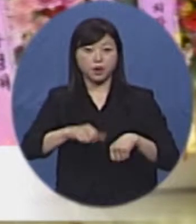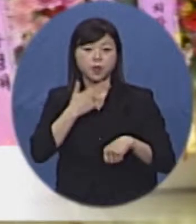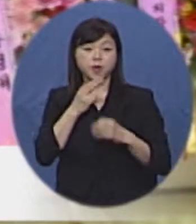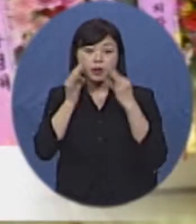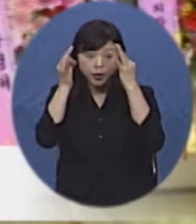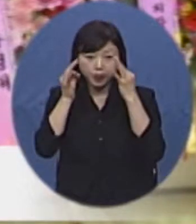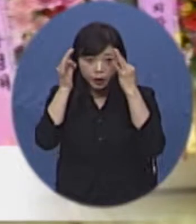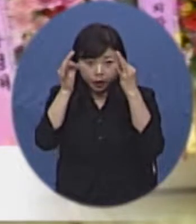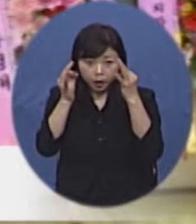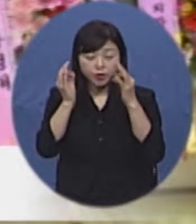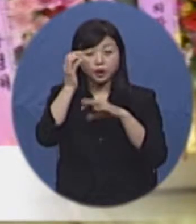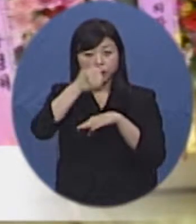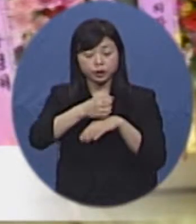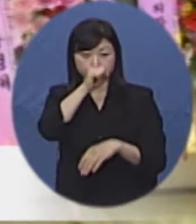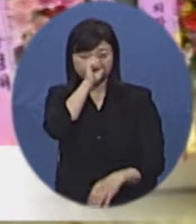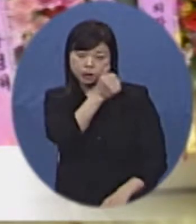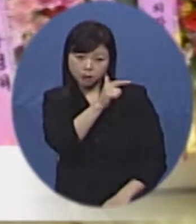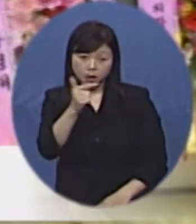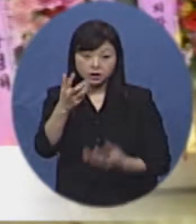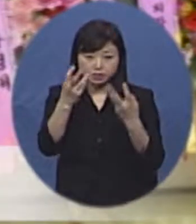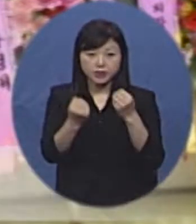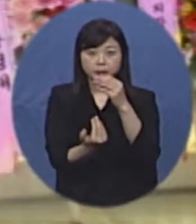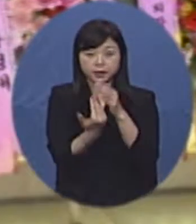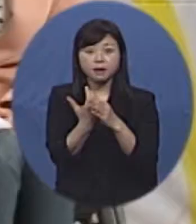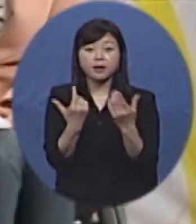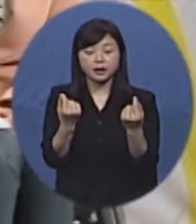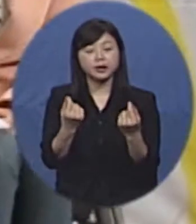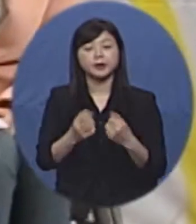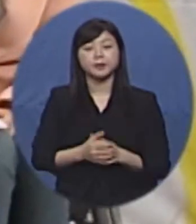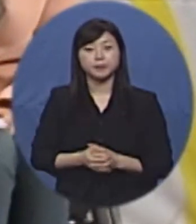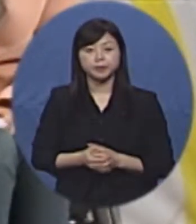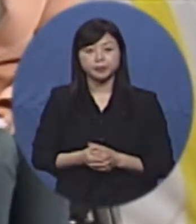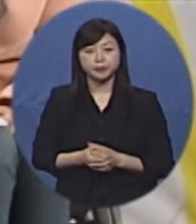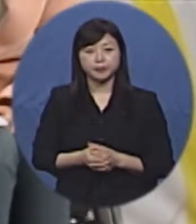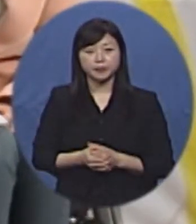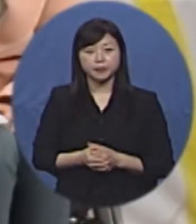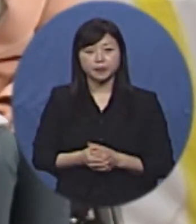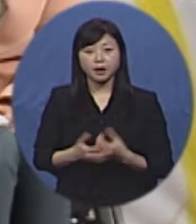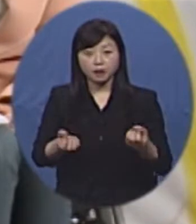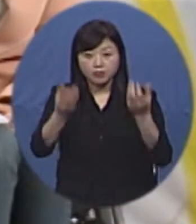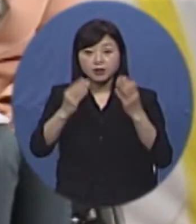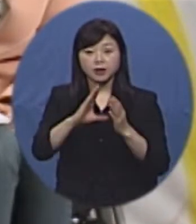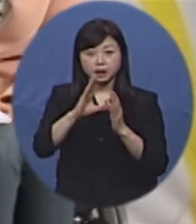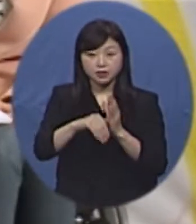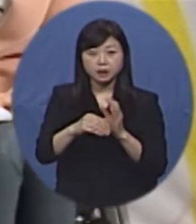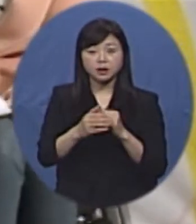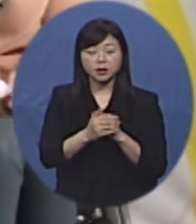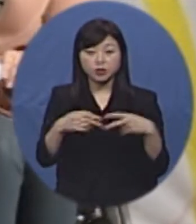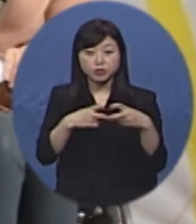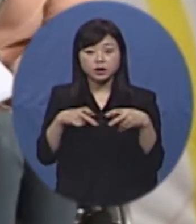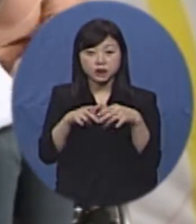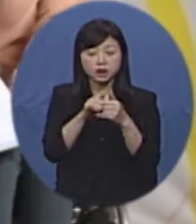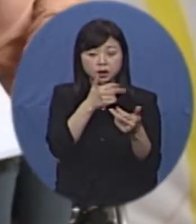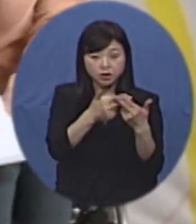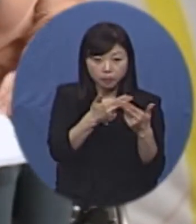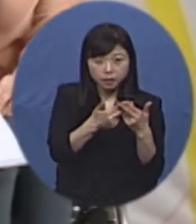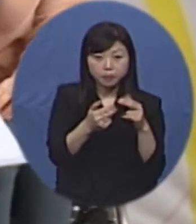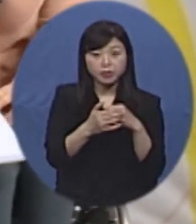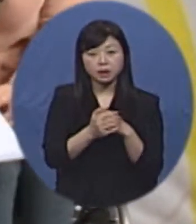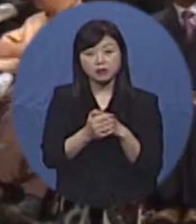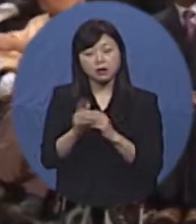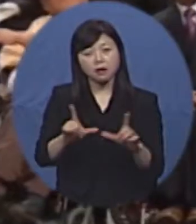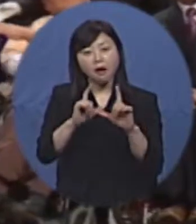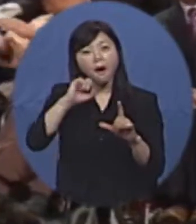노력하다 보면은 계속 좋은 일이 계속 생기는 것 같습니다. 한편 이날 행사에서 교장협은 저소득 교통사고